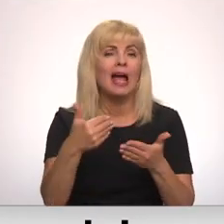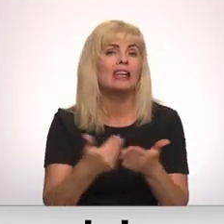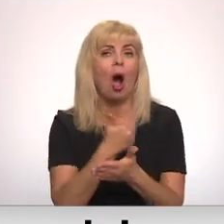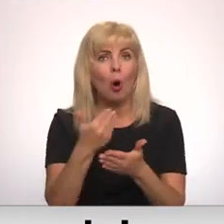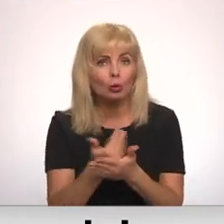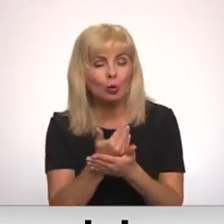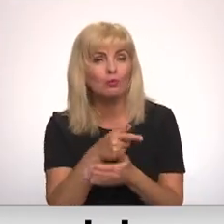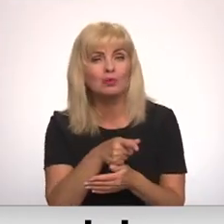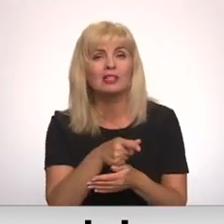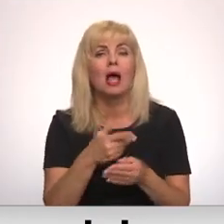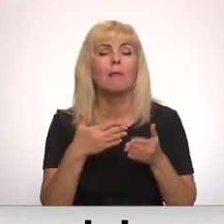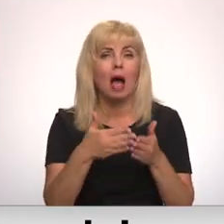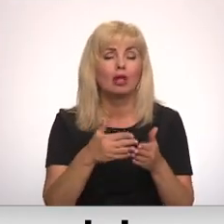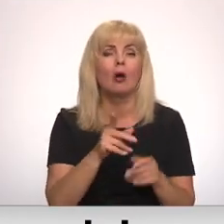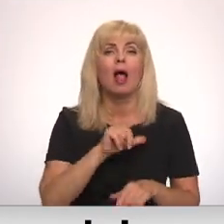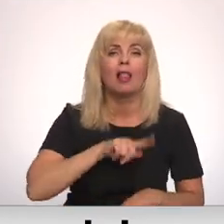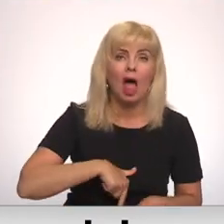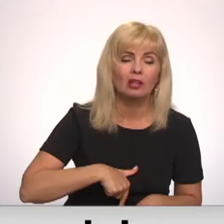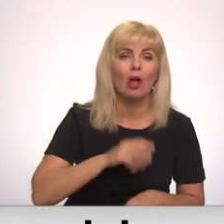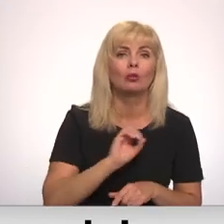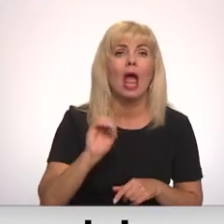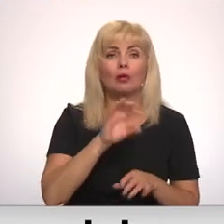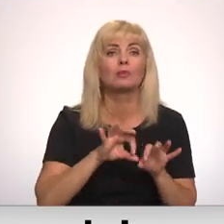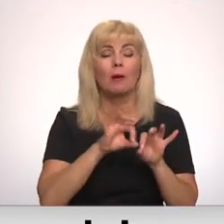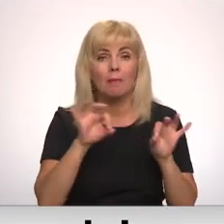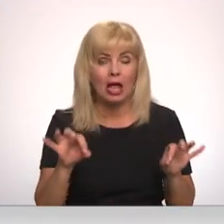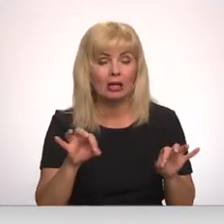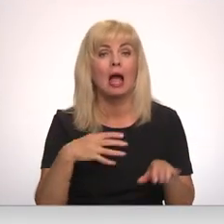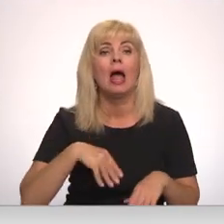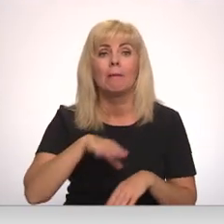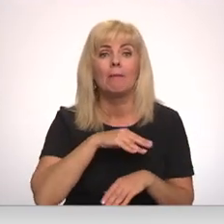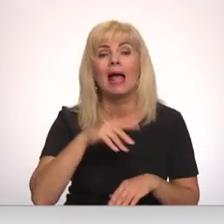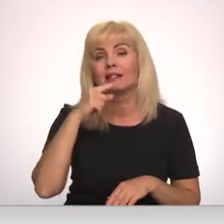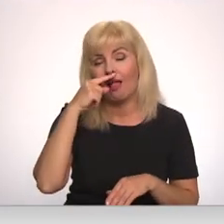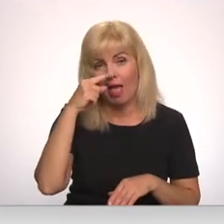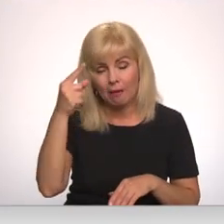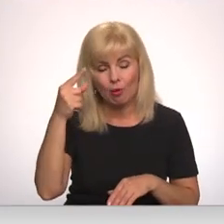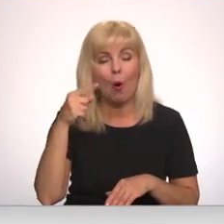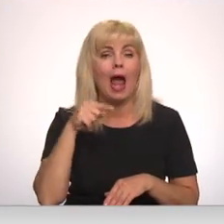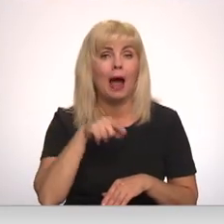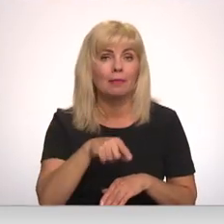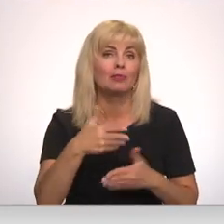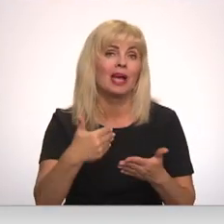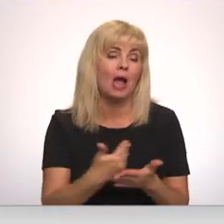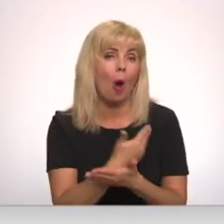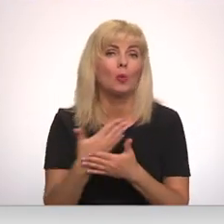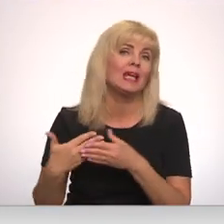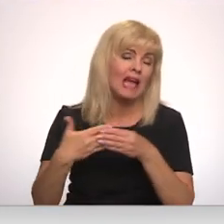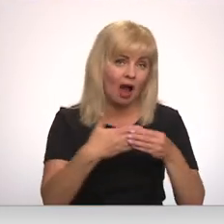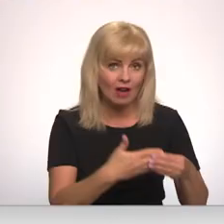gan Latvijas, gan Eiropas mērogā. Varu teikt, ka mēs lepojamies ar